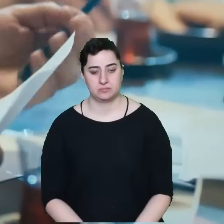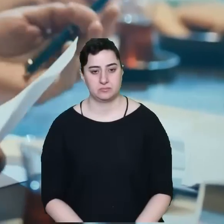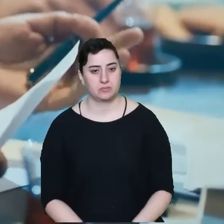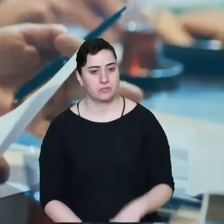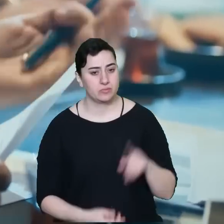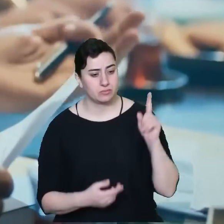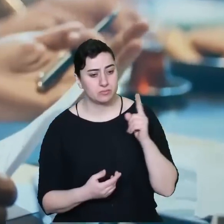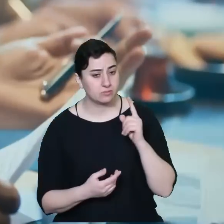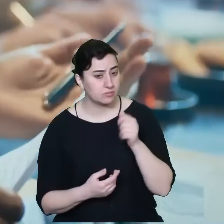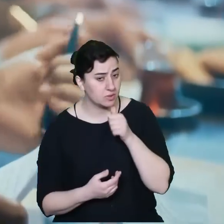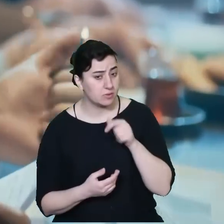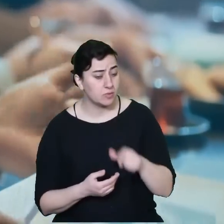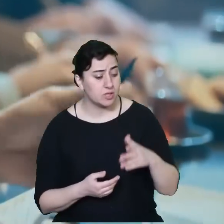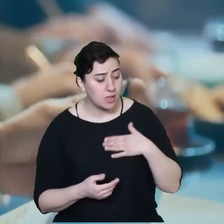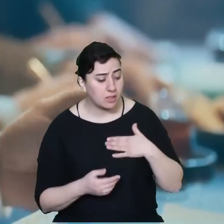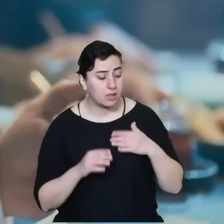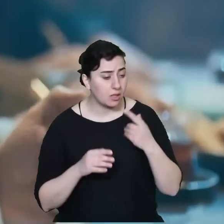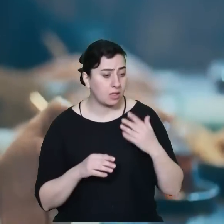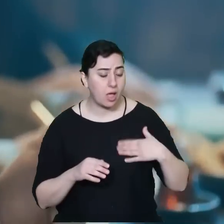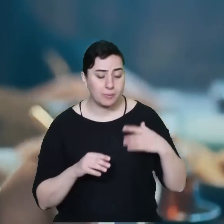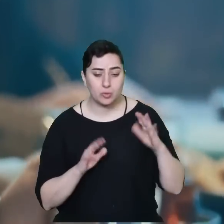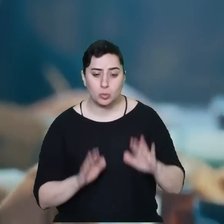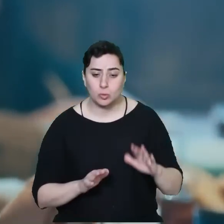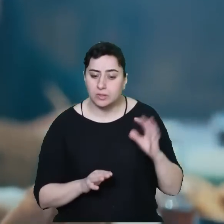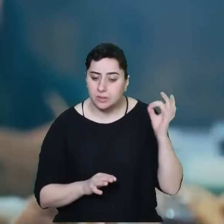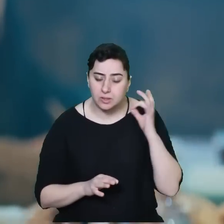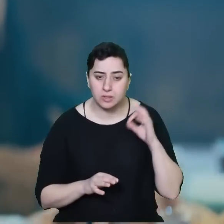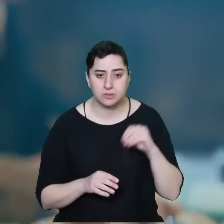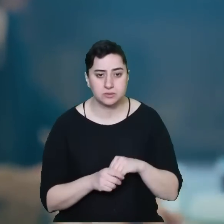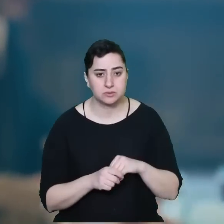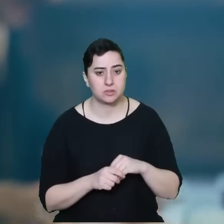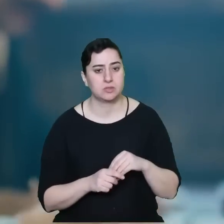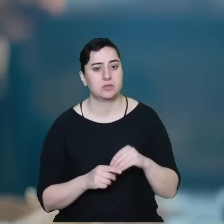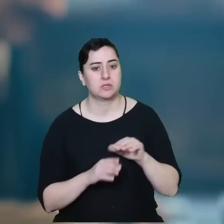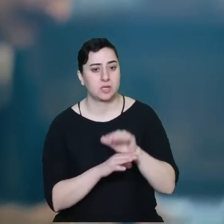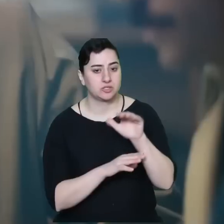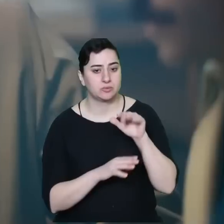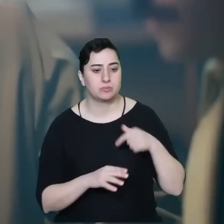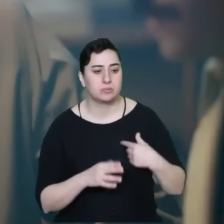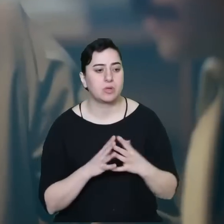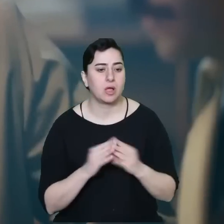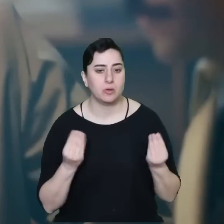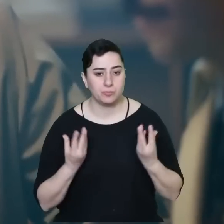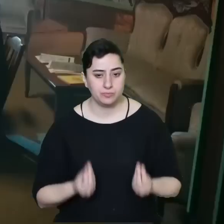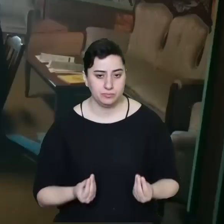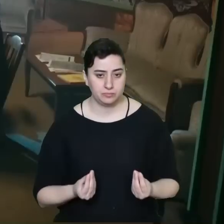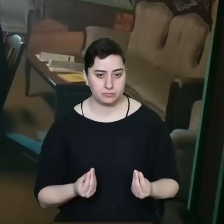Kendi kalbini dinliyormuş gibi eğilmiş duran bu yaratık için kalbi bir yaşamın işareti olmaktan çıkmıştı.